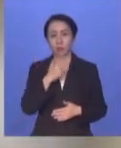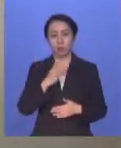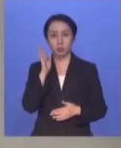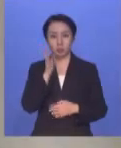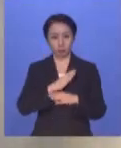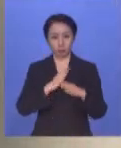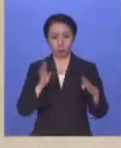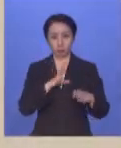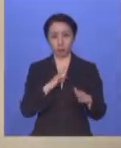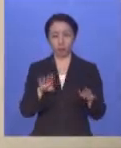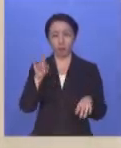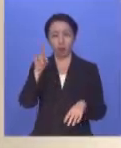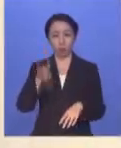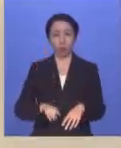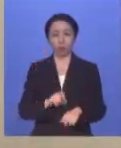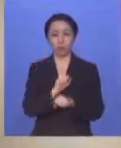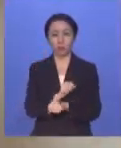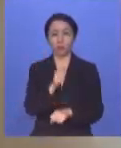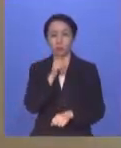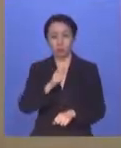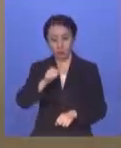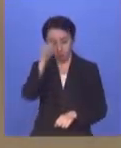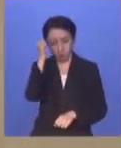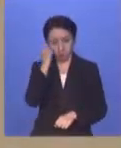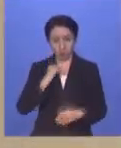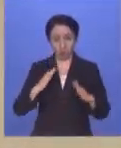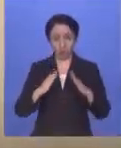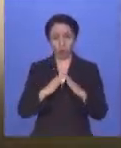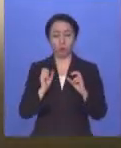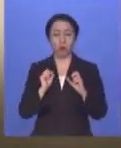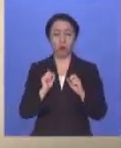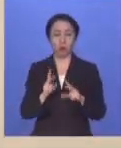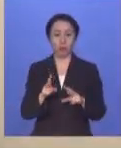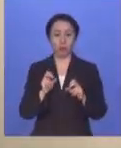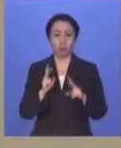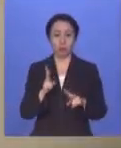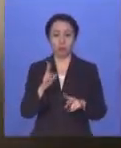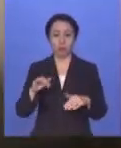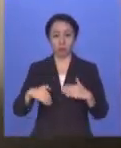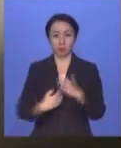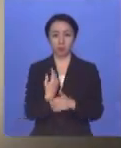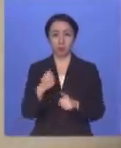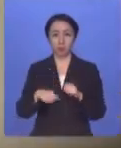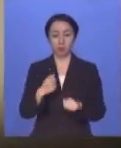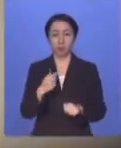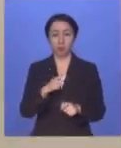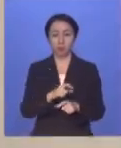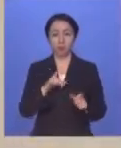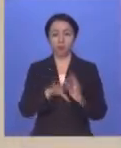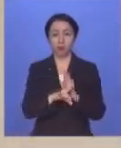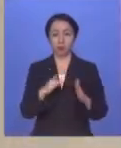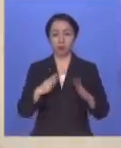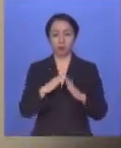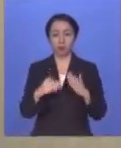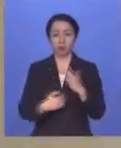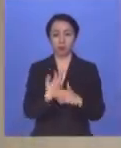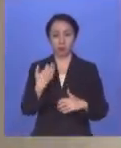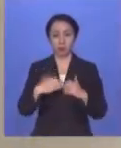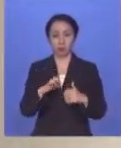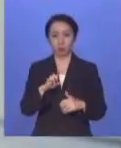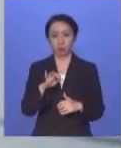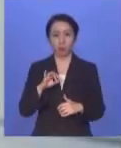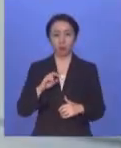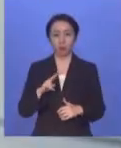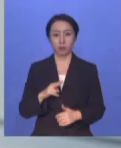вода поднялась до окон и стояла месяц. Старый дом признали аварийным, и он подлежит сносу. Горожанка выбрала жилье в новом микрорайоне